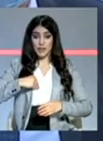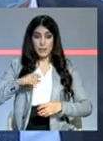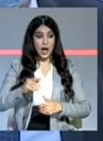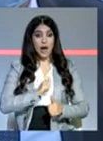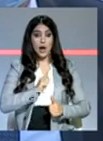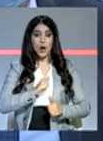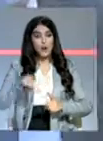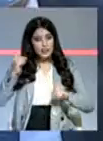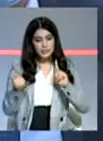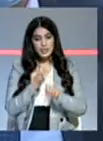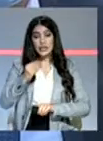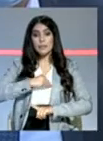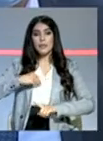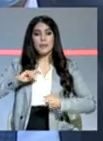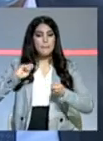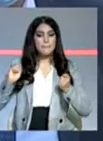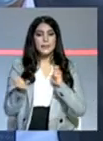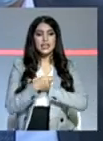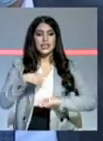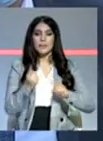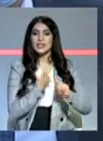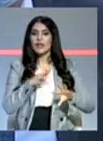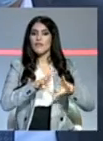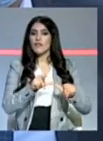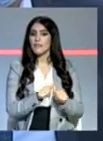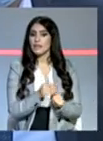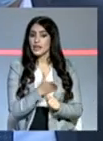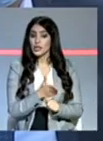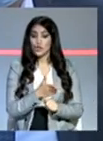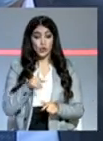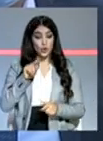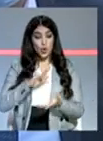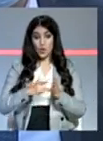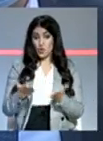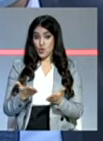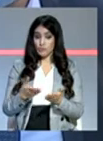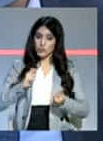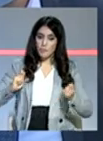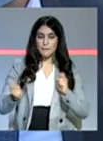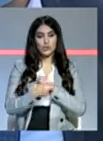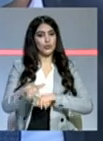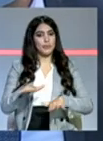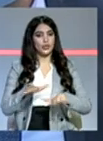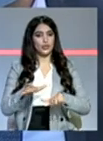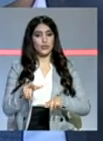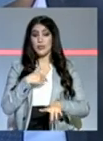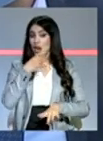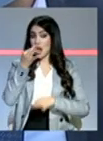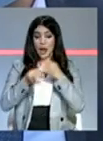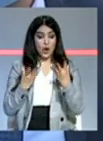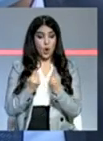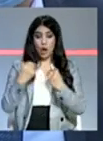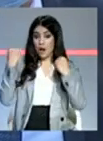في طبيب العائلة. اليوم رانا باش نتعداو لمرحلة جديدة في تعاملنا مع الكوفيد، ويظهر لي إذا كان نحكيو على إضراب هذا باش